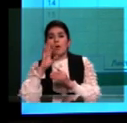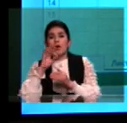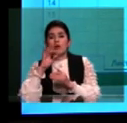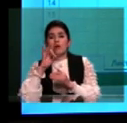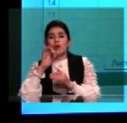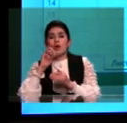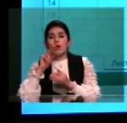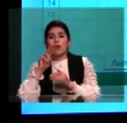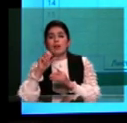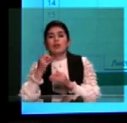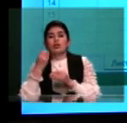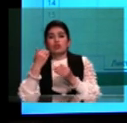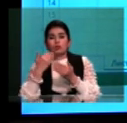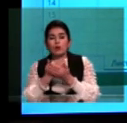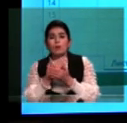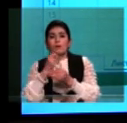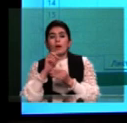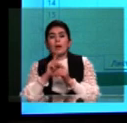Вводим пароль еще раз